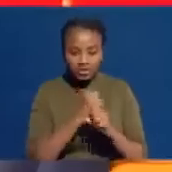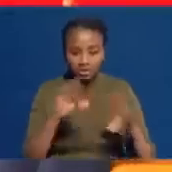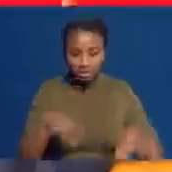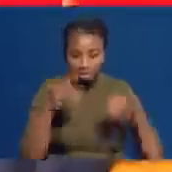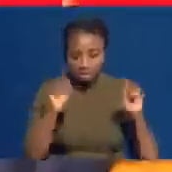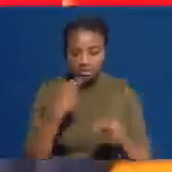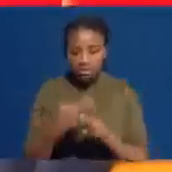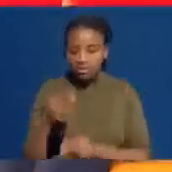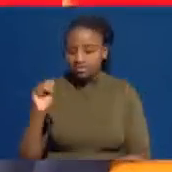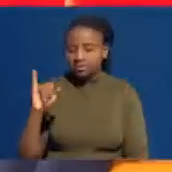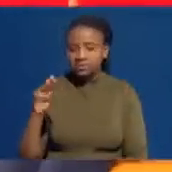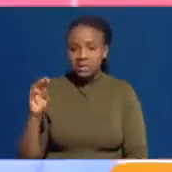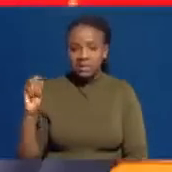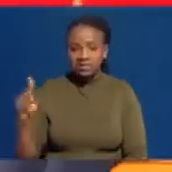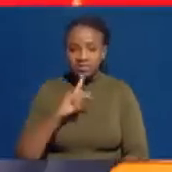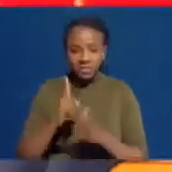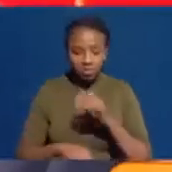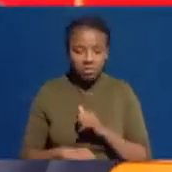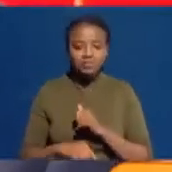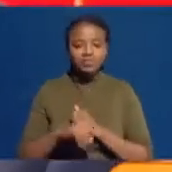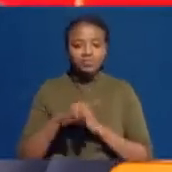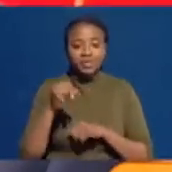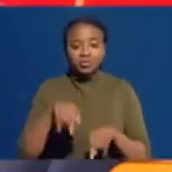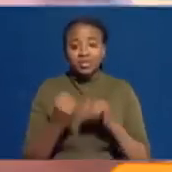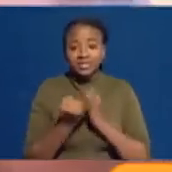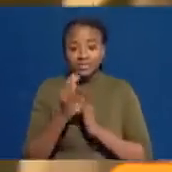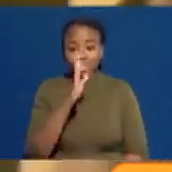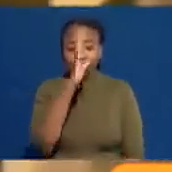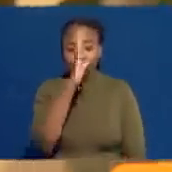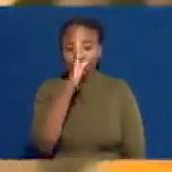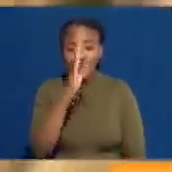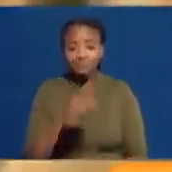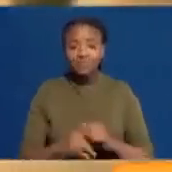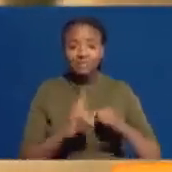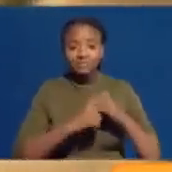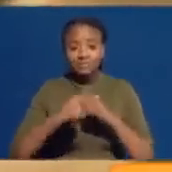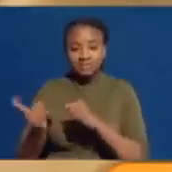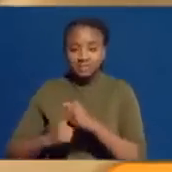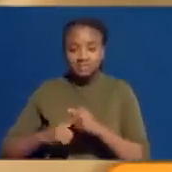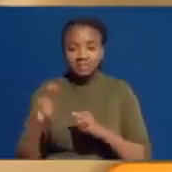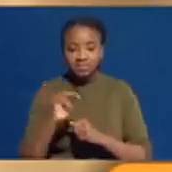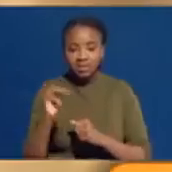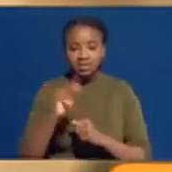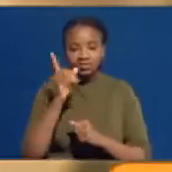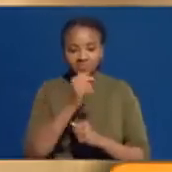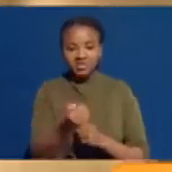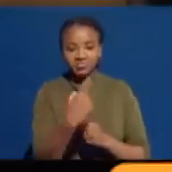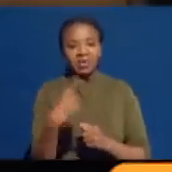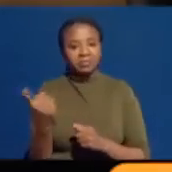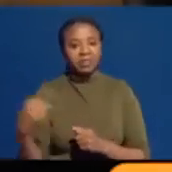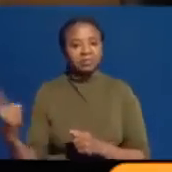Simon Chelugui, kufikia Jumamosi saa 6 mchana, shilingi milioni 66 zilikuwa zimerejeshwa kwenye hazina